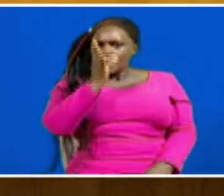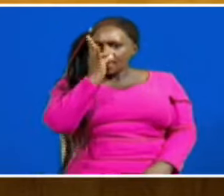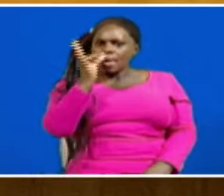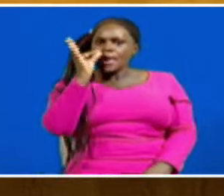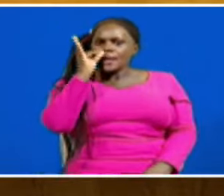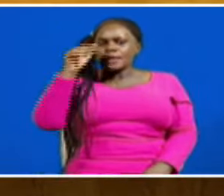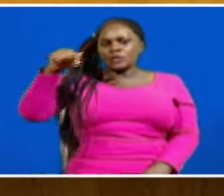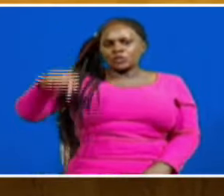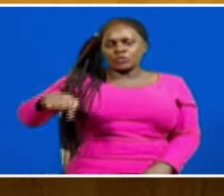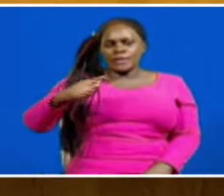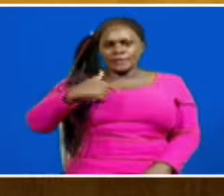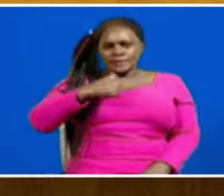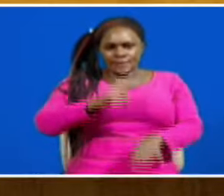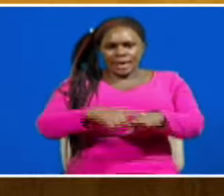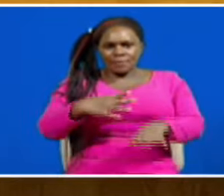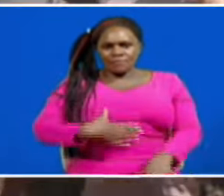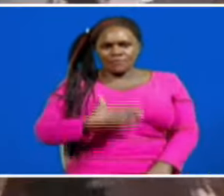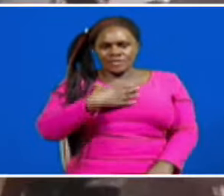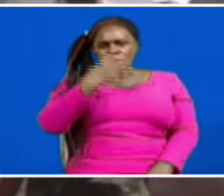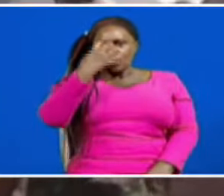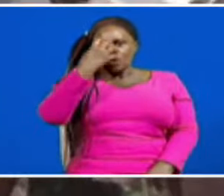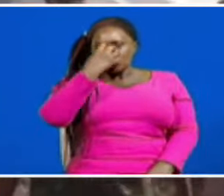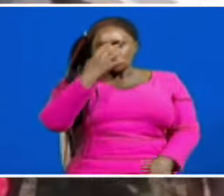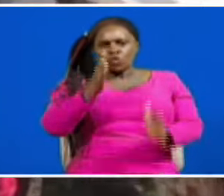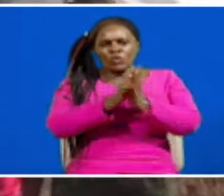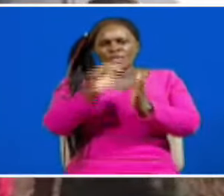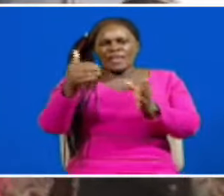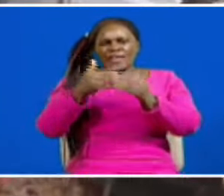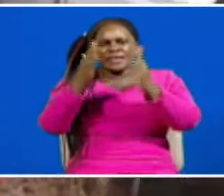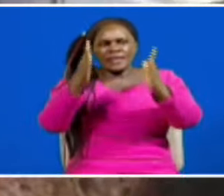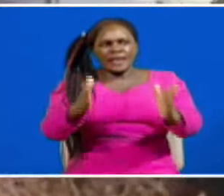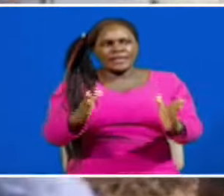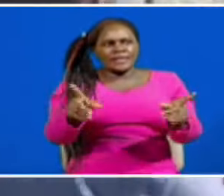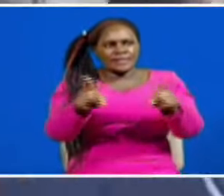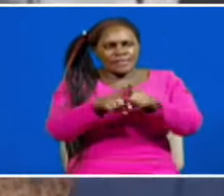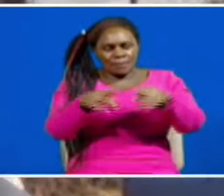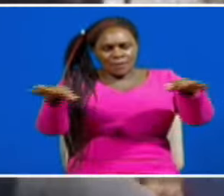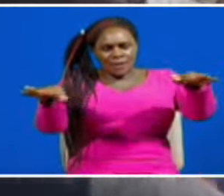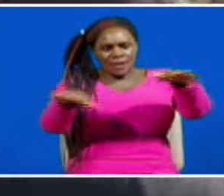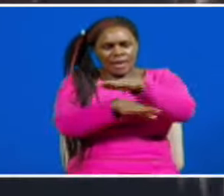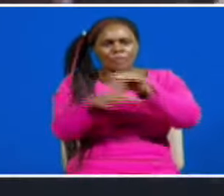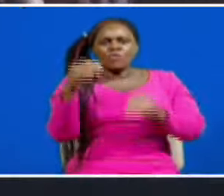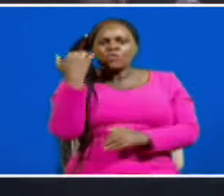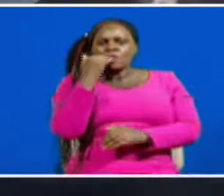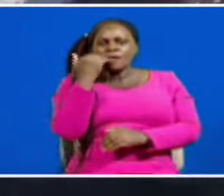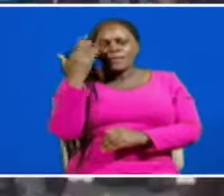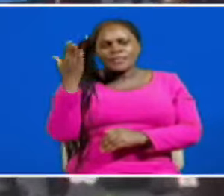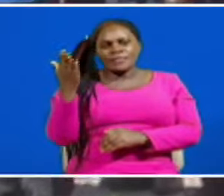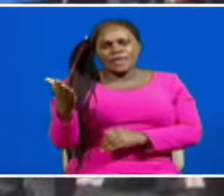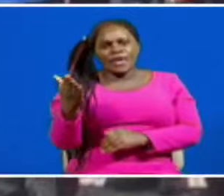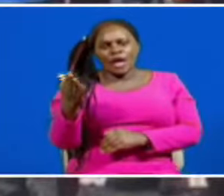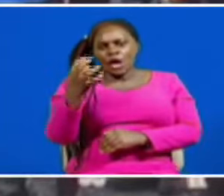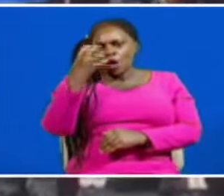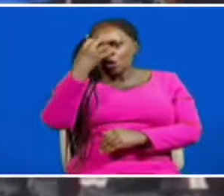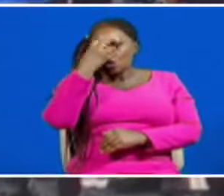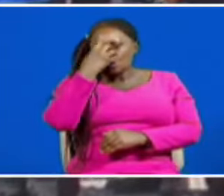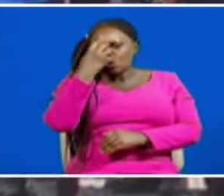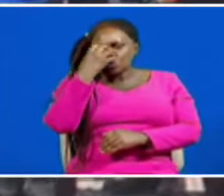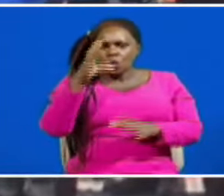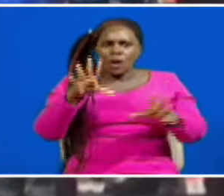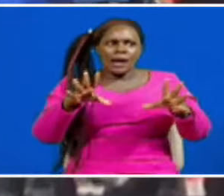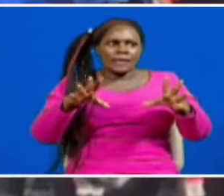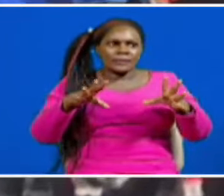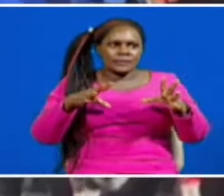leo kwenye ziara yake rais aliam naozi weng serini akwo naib wake radhi gash rais william ruto amiri